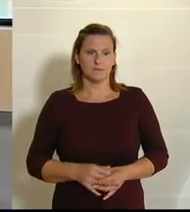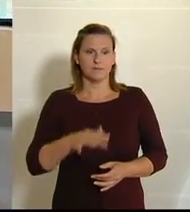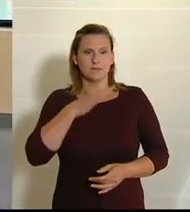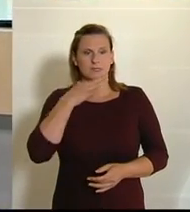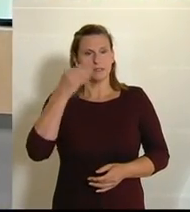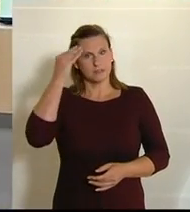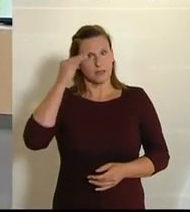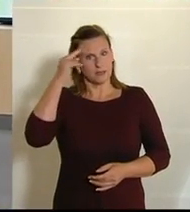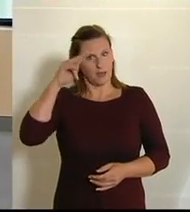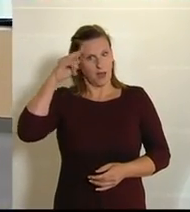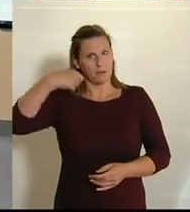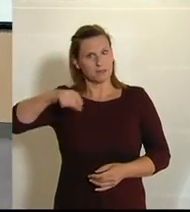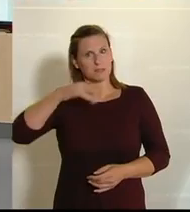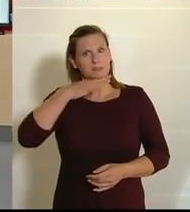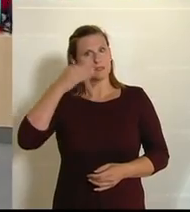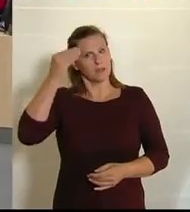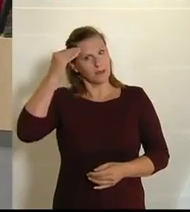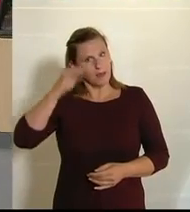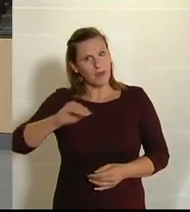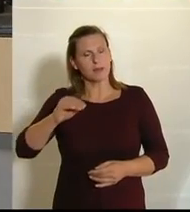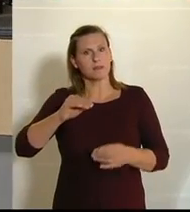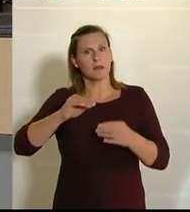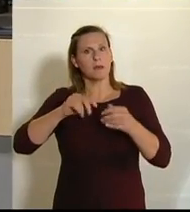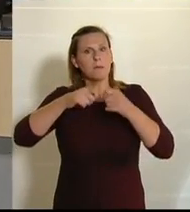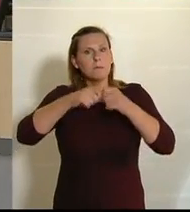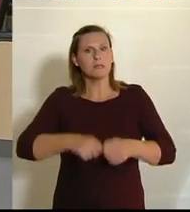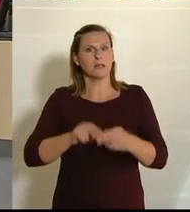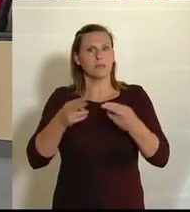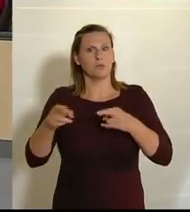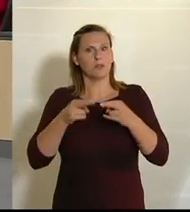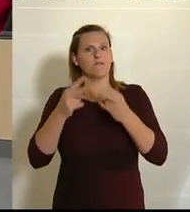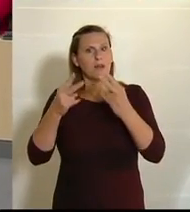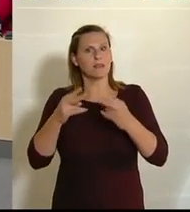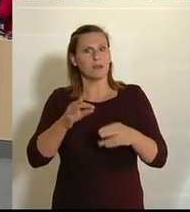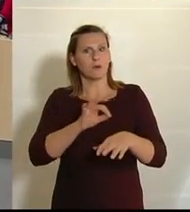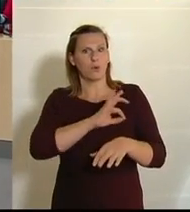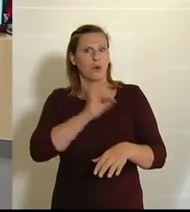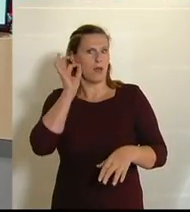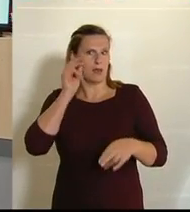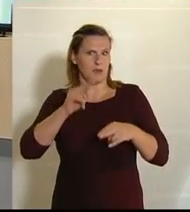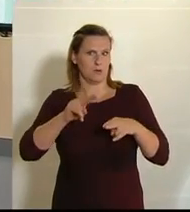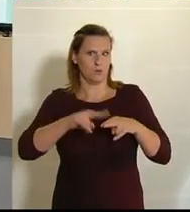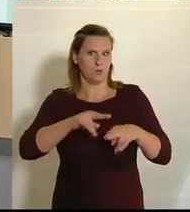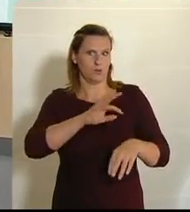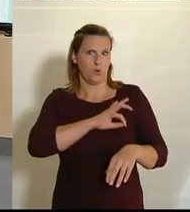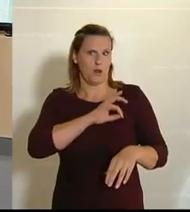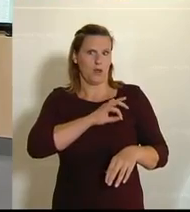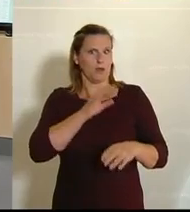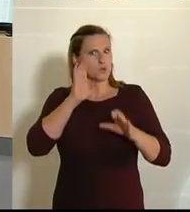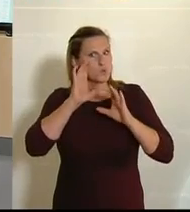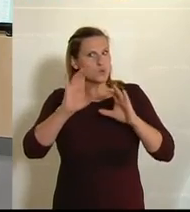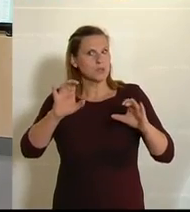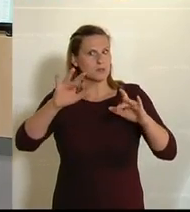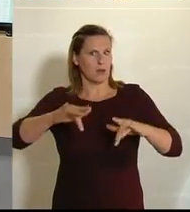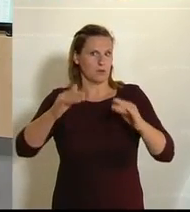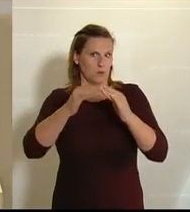Sehr geehrter Präsident, sehr geehrte Mitglieder der Bundesregierung, werte Kolleginnen und Kollegen, liebe Zuseherinnen vor den Bildschirmen, liebe